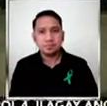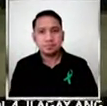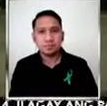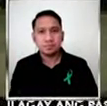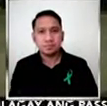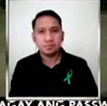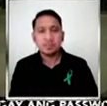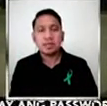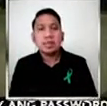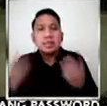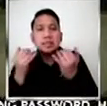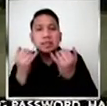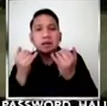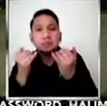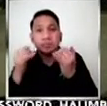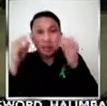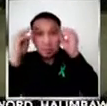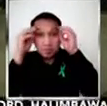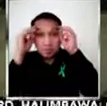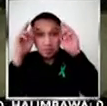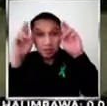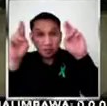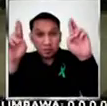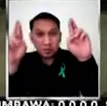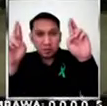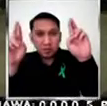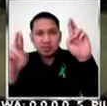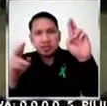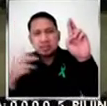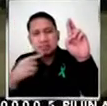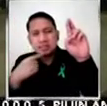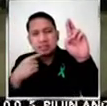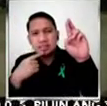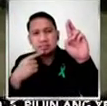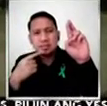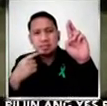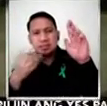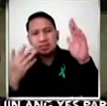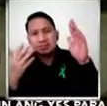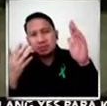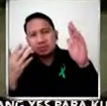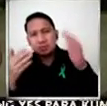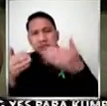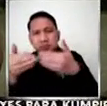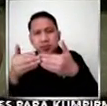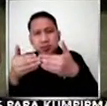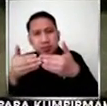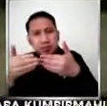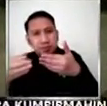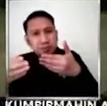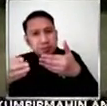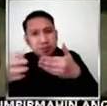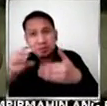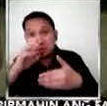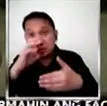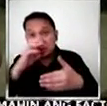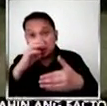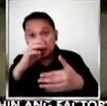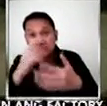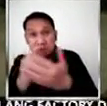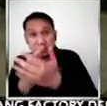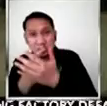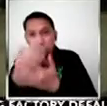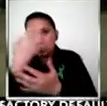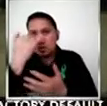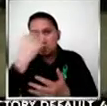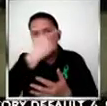Sinasara muna ni Manila Mayor Isko Moreno ang posibilidad ng extension ng total lockdown sa Tondo dahil bukod daw sa sobrang gastos ang pagsasara